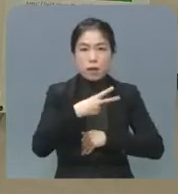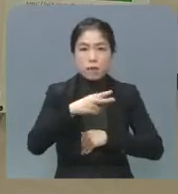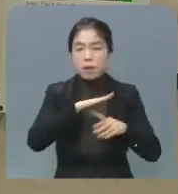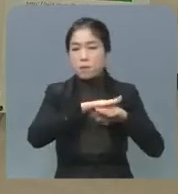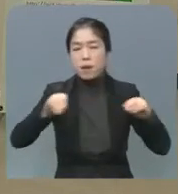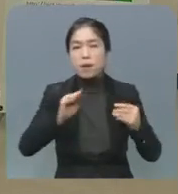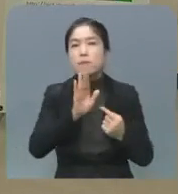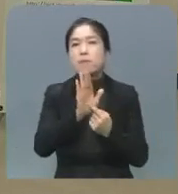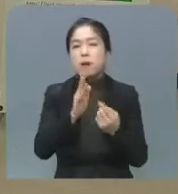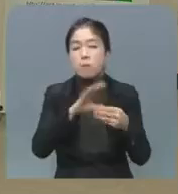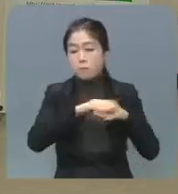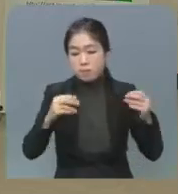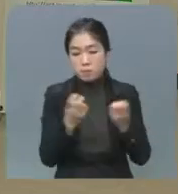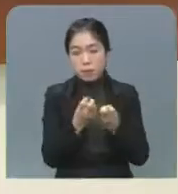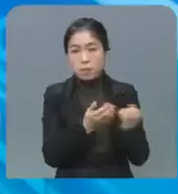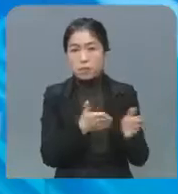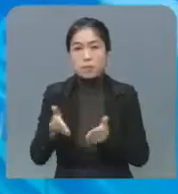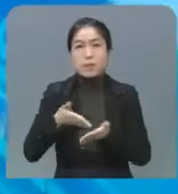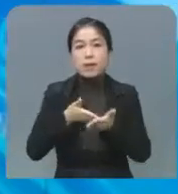대책을 요구 있습니다